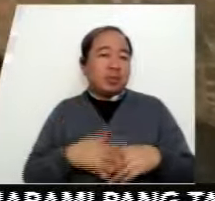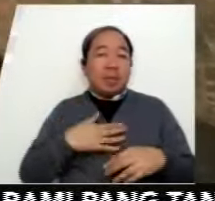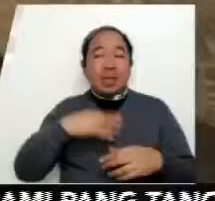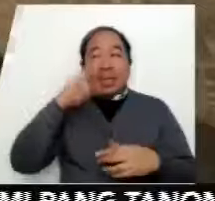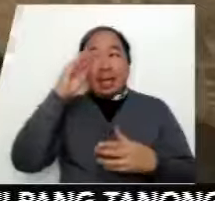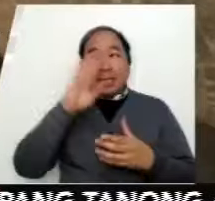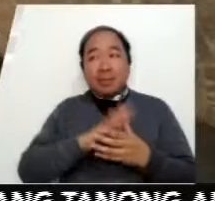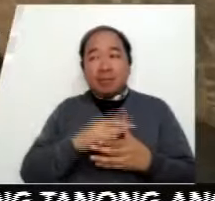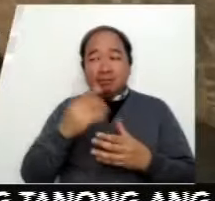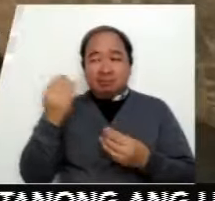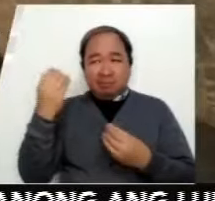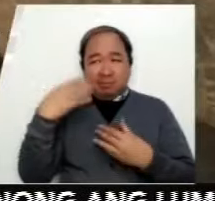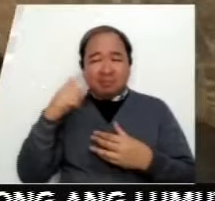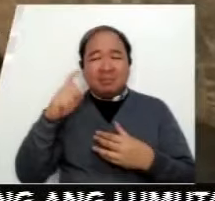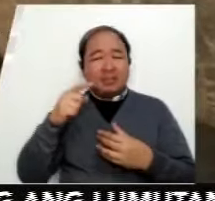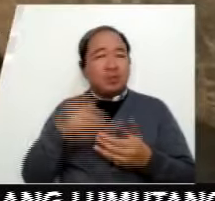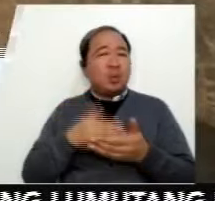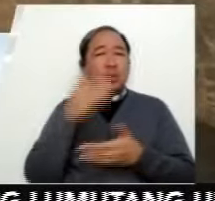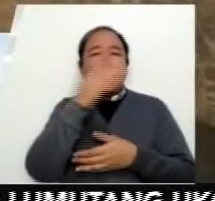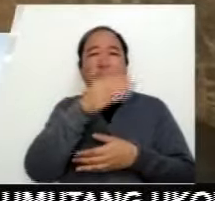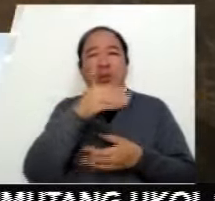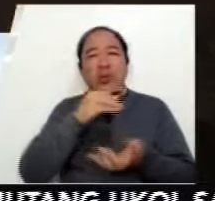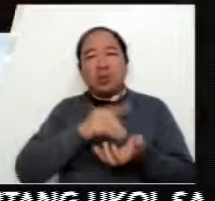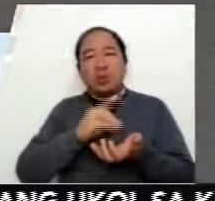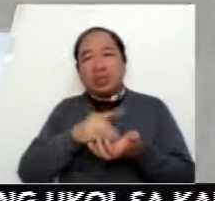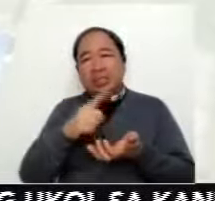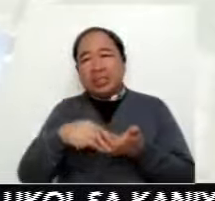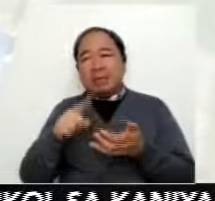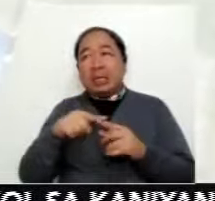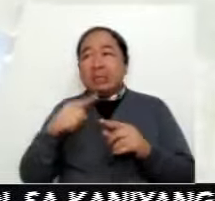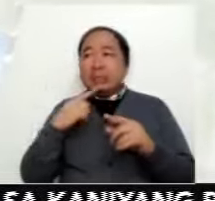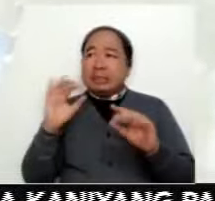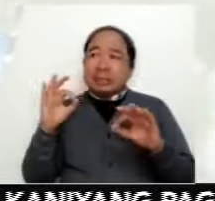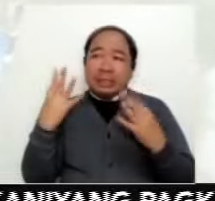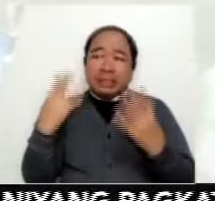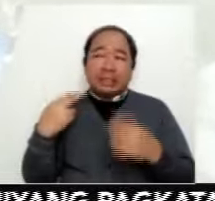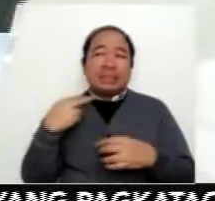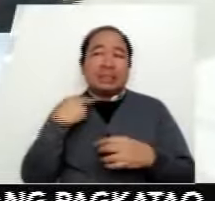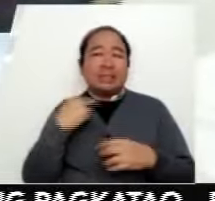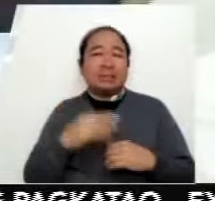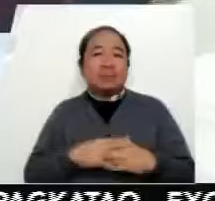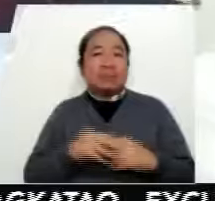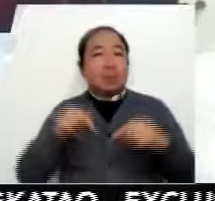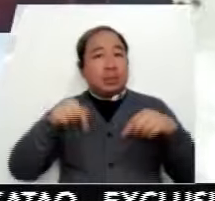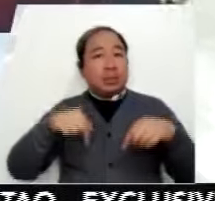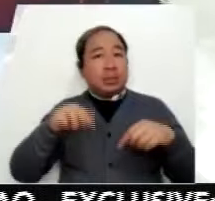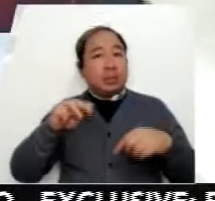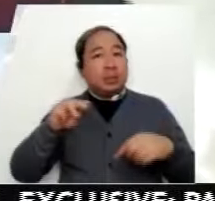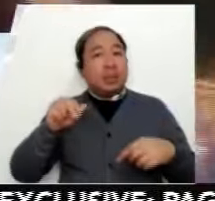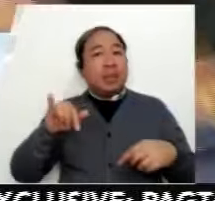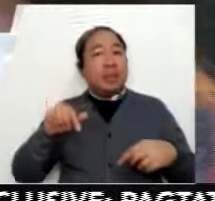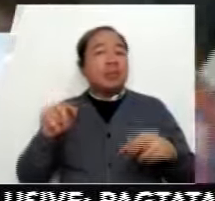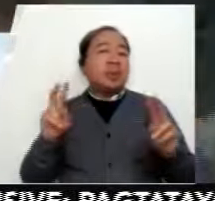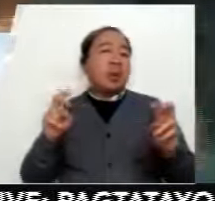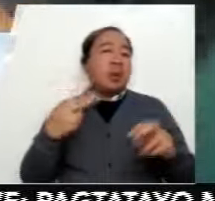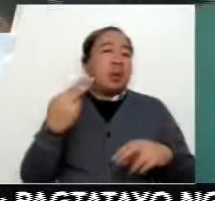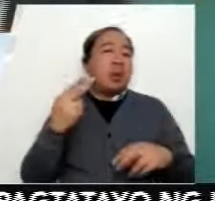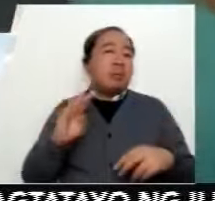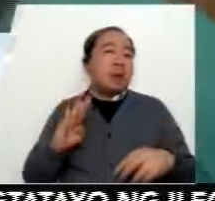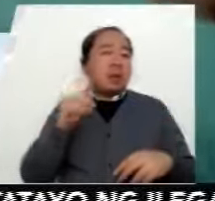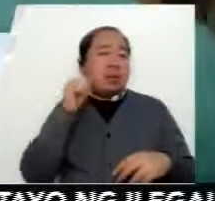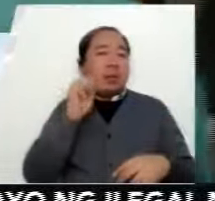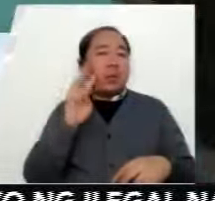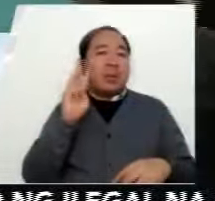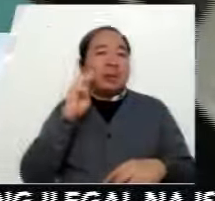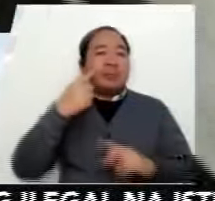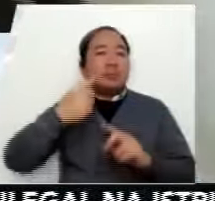Yun sabi ko, wala naman tayong pera, hirap naman. Ngayong Mayo ay Hypertension Awareness Month. Kaya ang